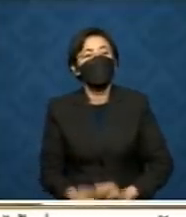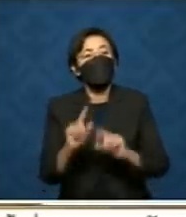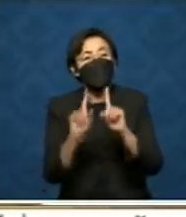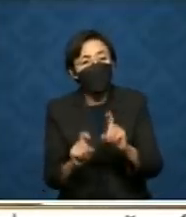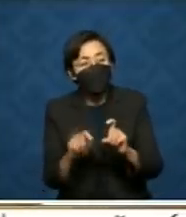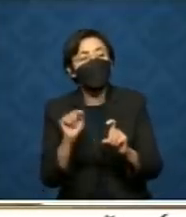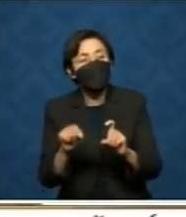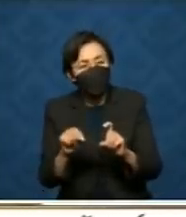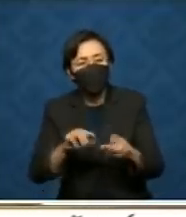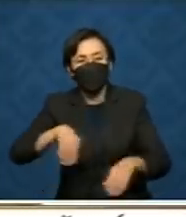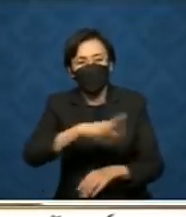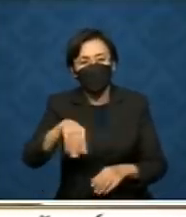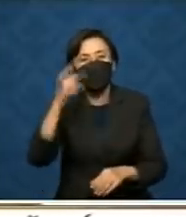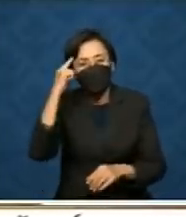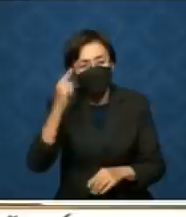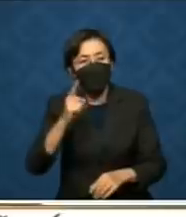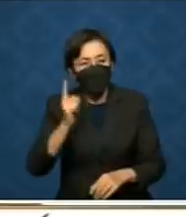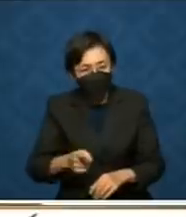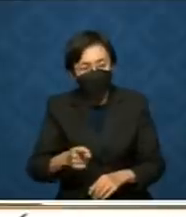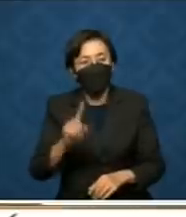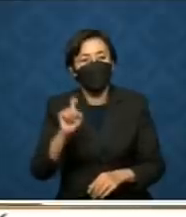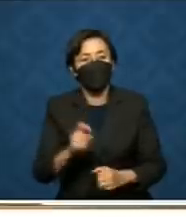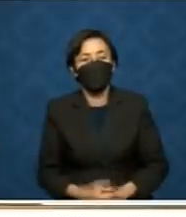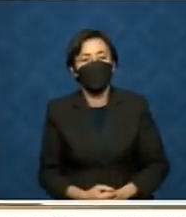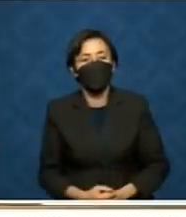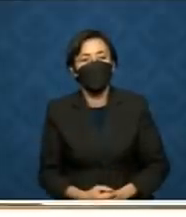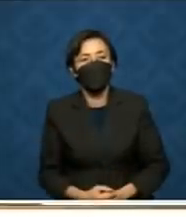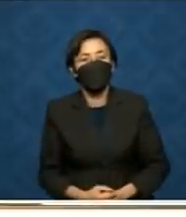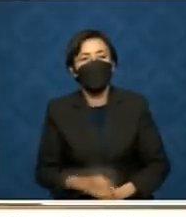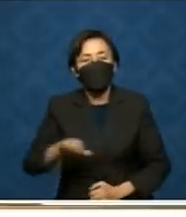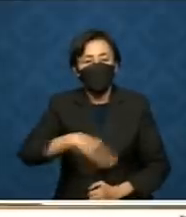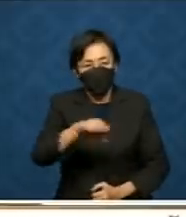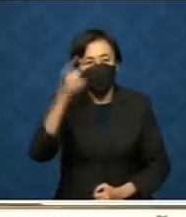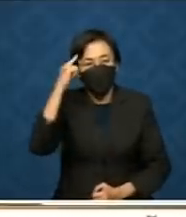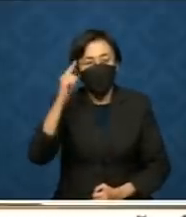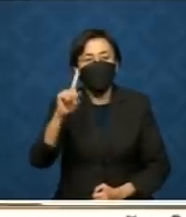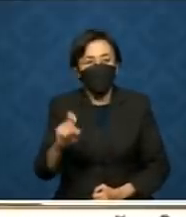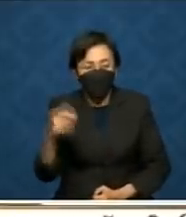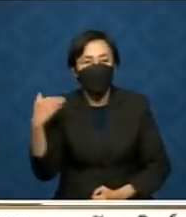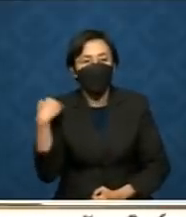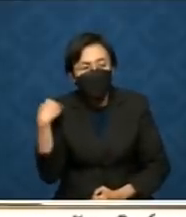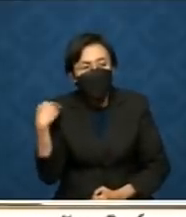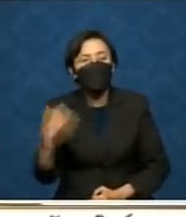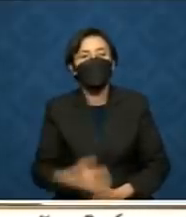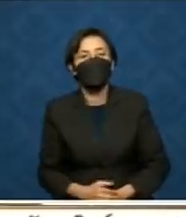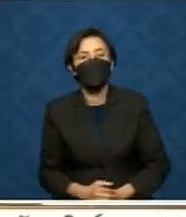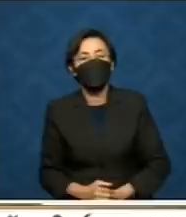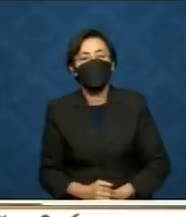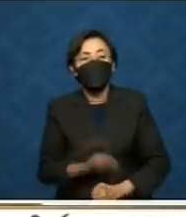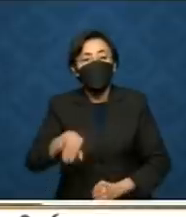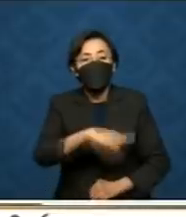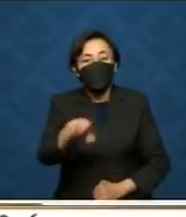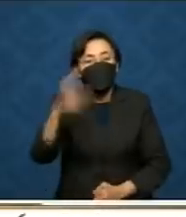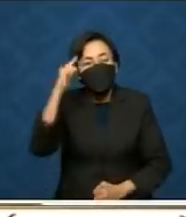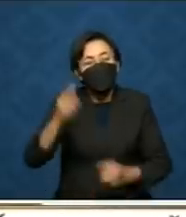นี่ทุกคนก็รู้ต้องตายมานั่งอยู่นี่รู้ตั้งตายหนีไม่พ้นหรอกแต่ท่านก็ต้องพิจารณา